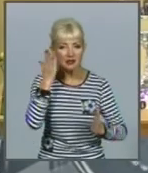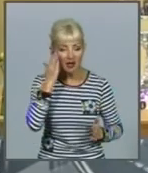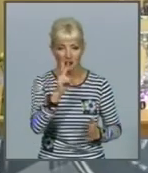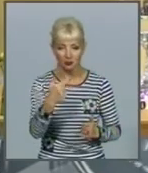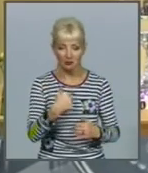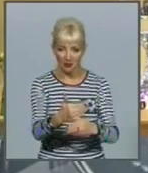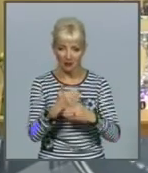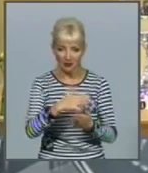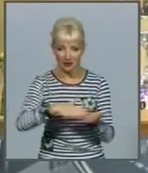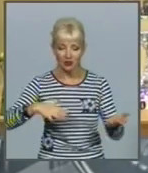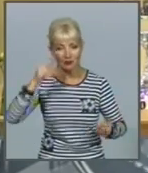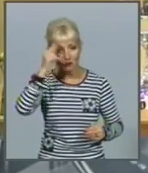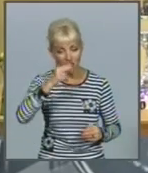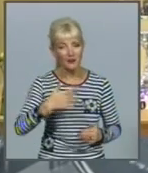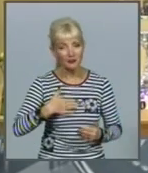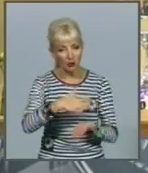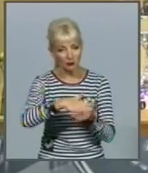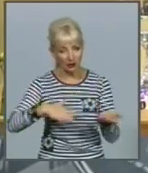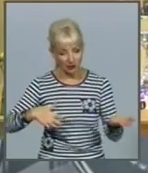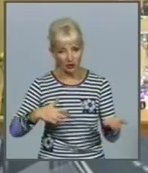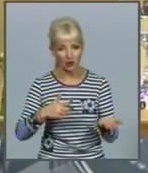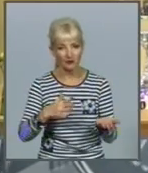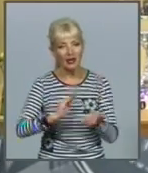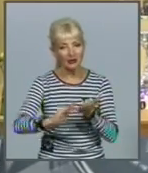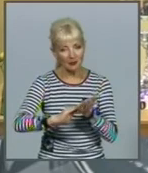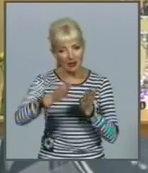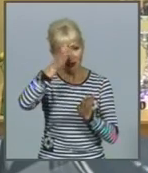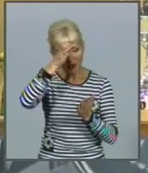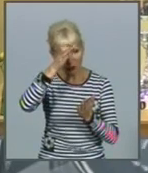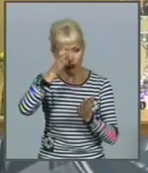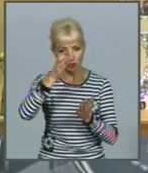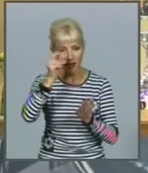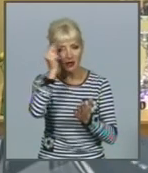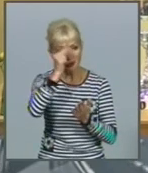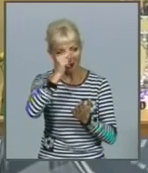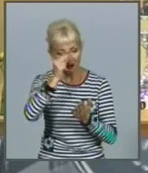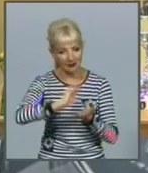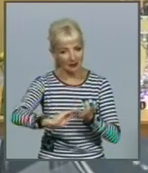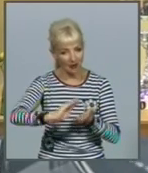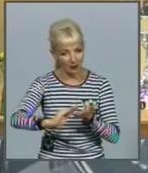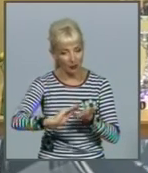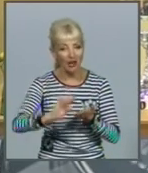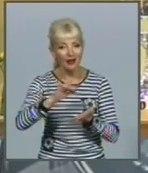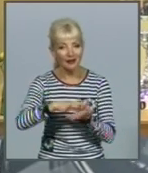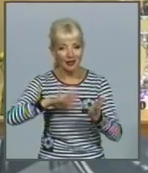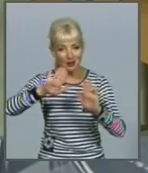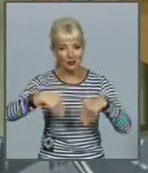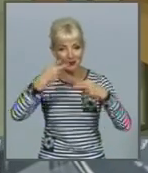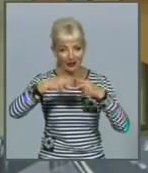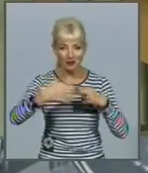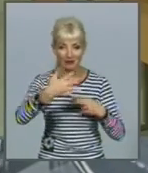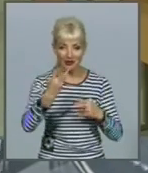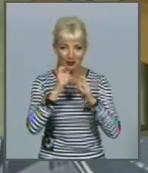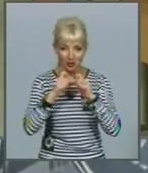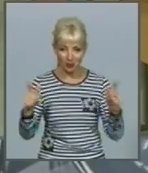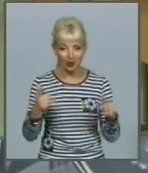обучении, в моем дальнейшем написании научно-исследовательских работ. И даже после окончания 53-я школа мне всячески помогает, как